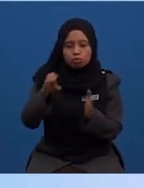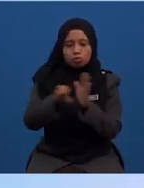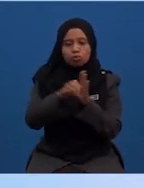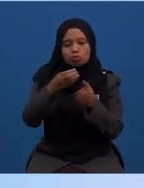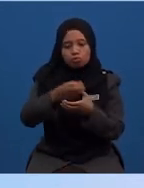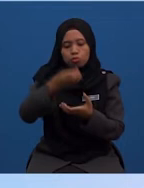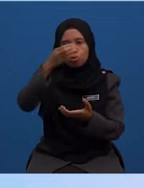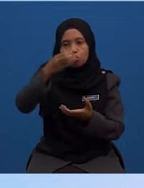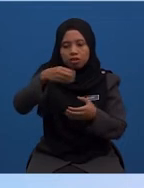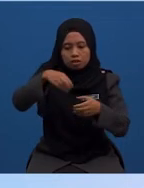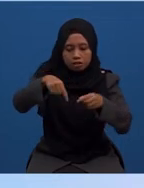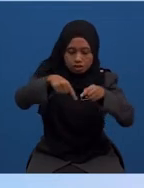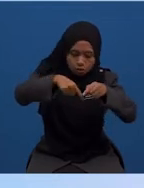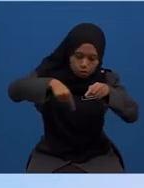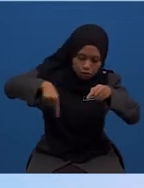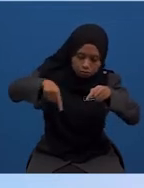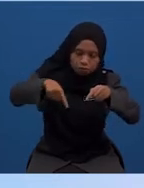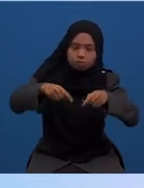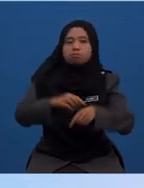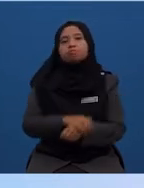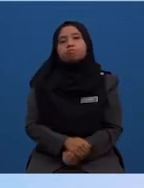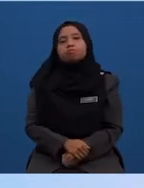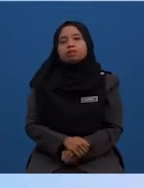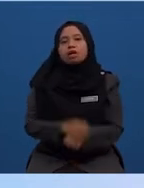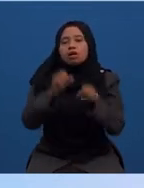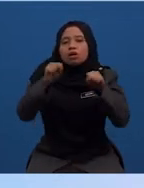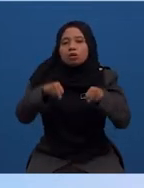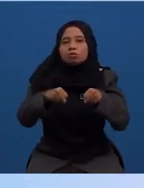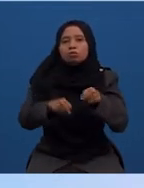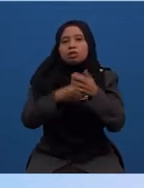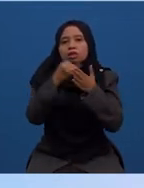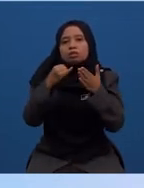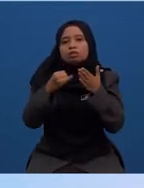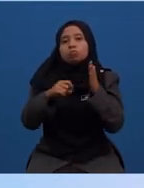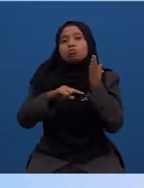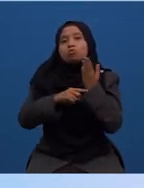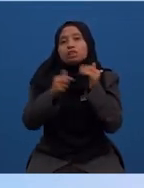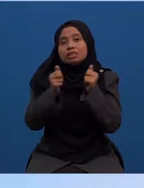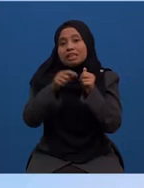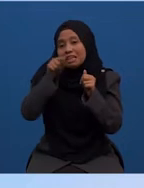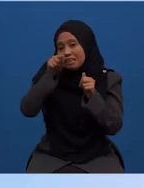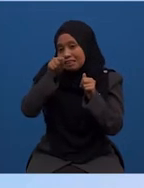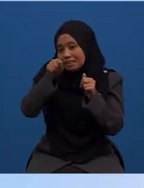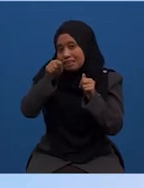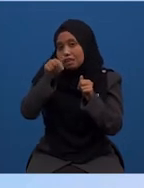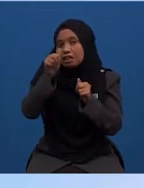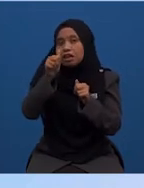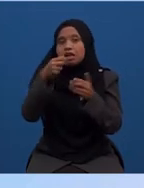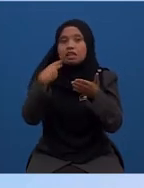Seterusnya, murid boleh menyurih bentuk bulatan bermula dari titik